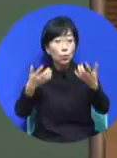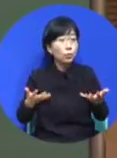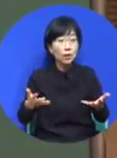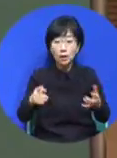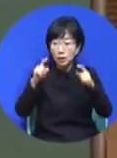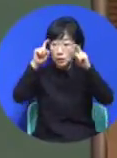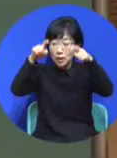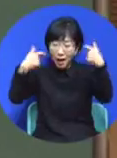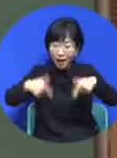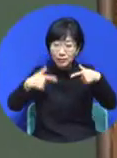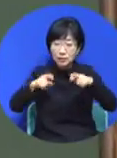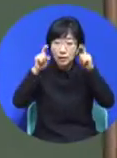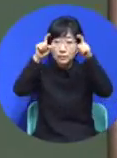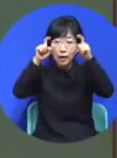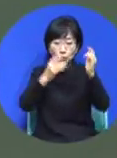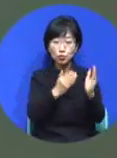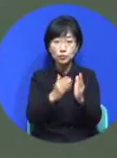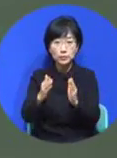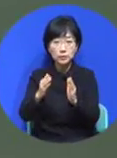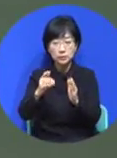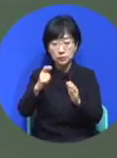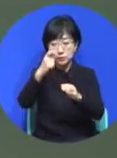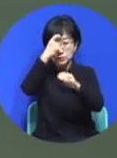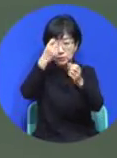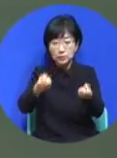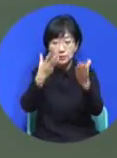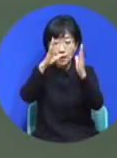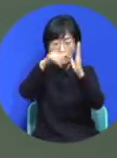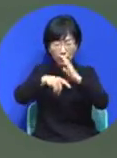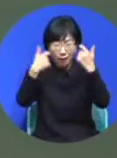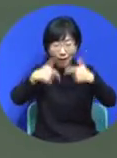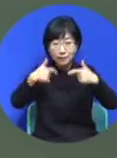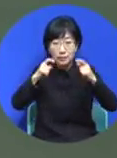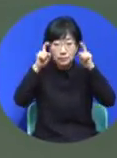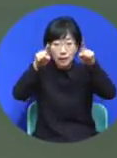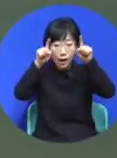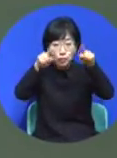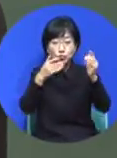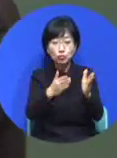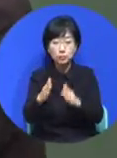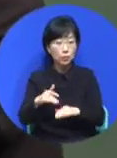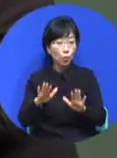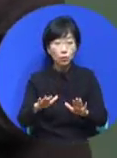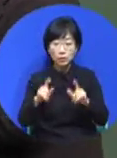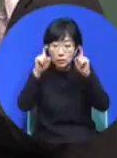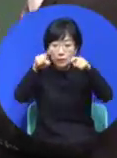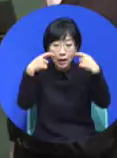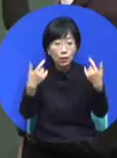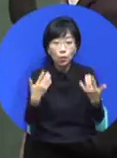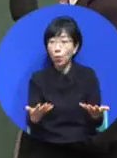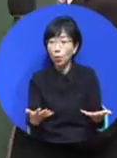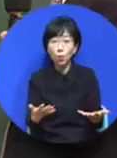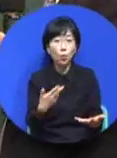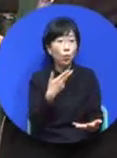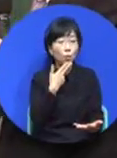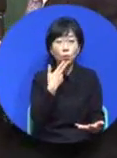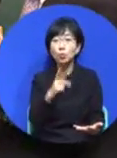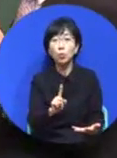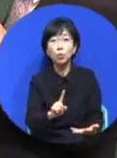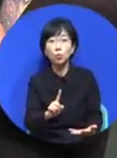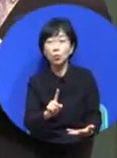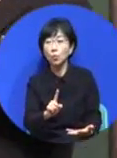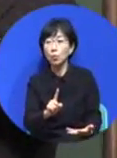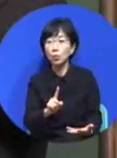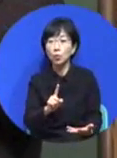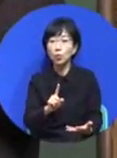important. 양이 늘 있었는데 왜 이번에 양이 없이 그 제사가 이렇게 물었단 말이에요. Whenever we go to sacrifice, we always have a lamb. But why is there no lamb?